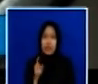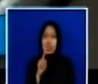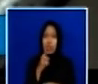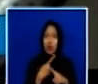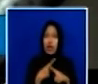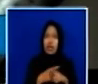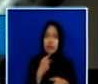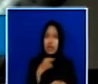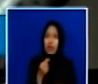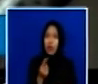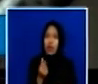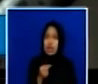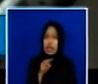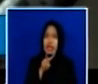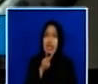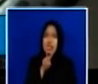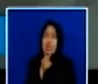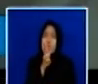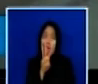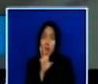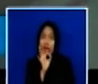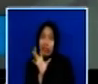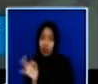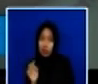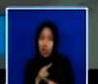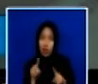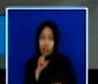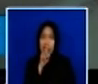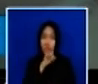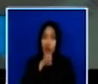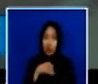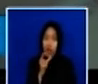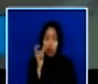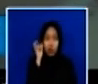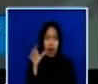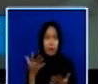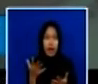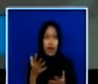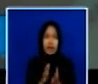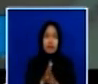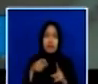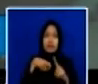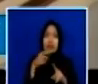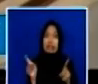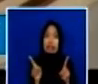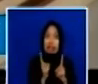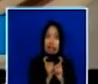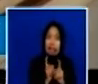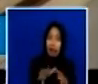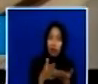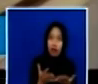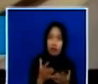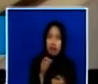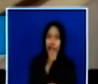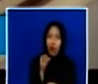memasang tarif 800 hingga 1 juta rupiah untuk satu kali kencan dengan pemandu lagu Selain itu tersangka juga memfasilitasi